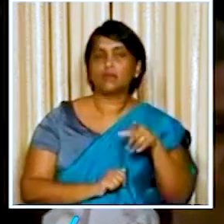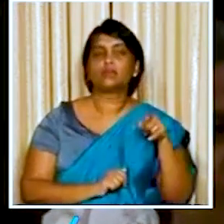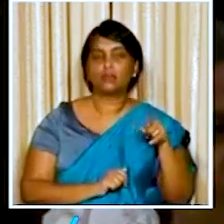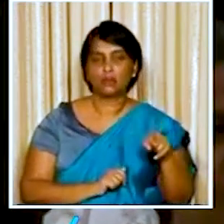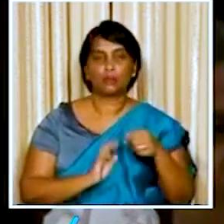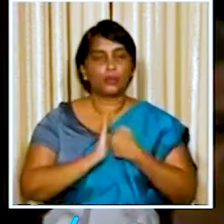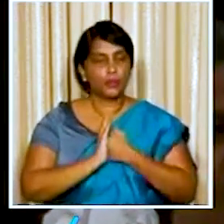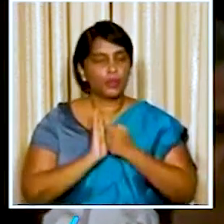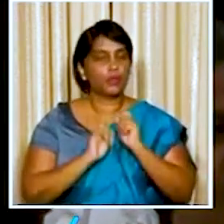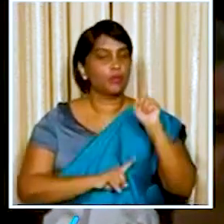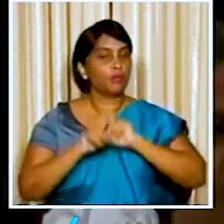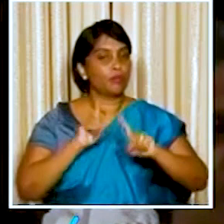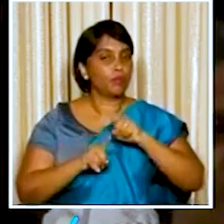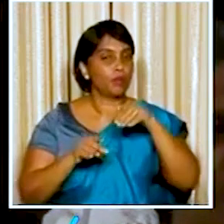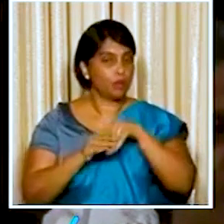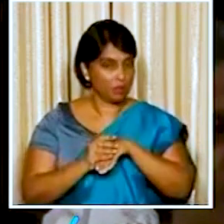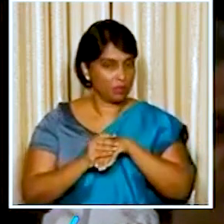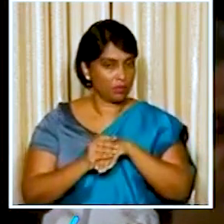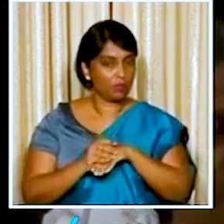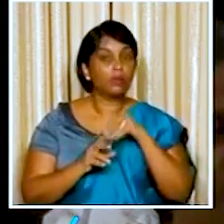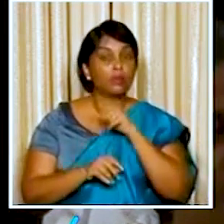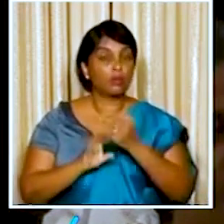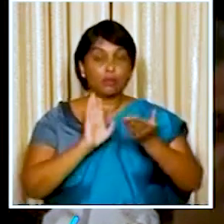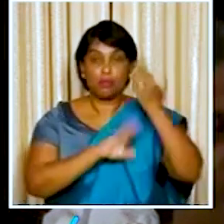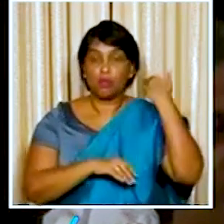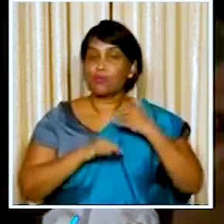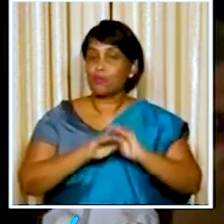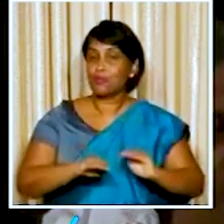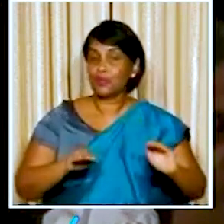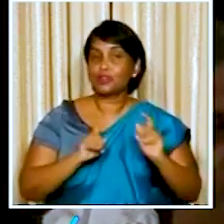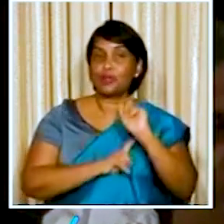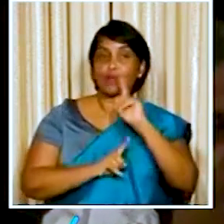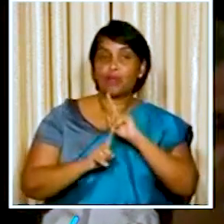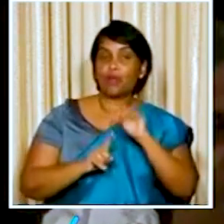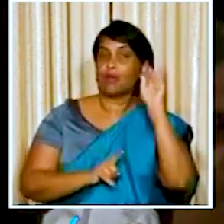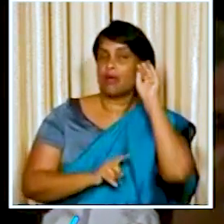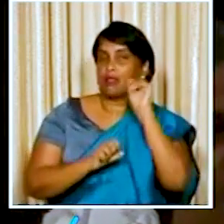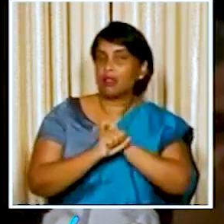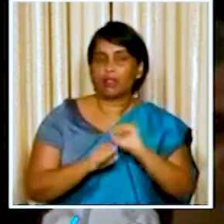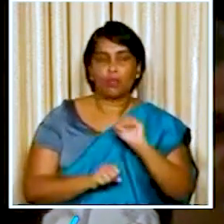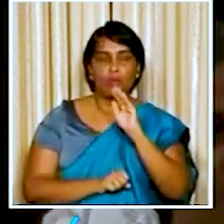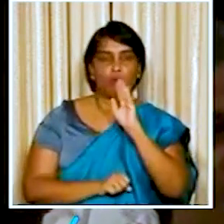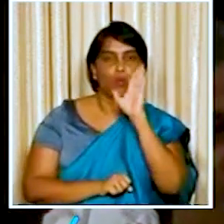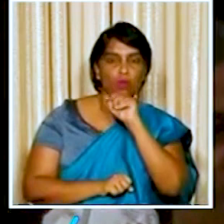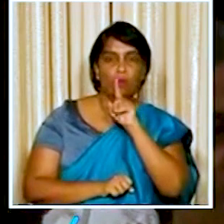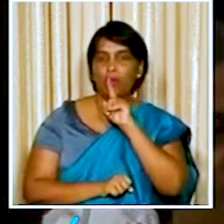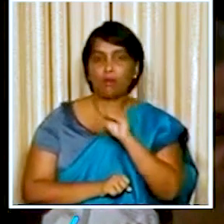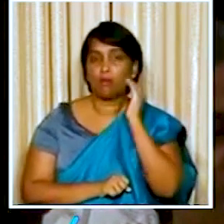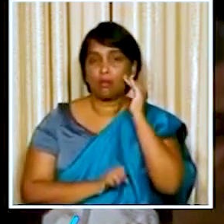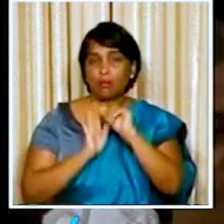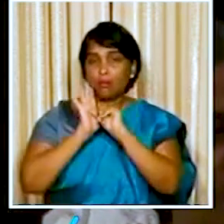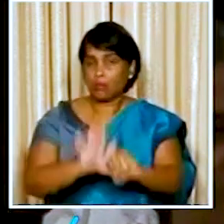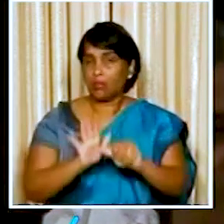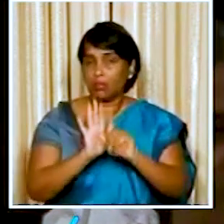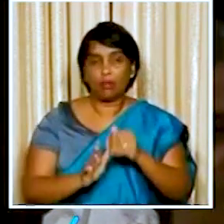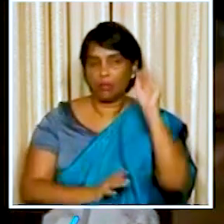මේ උත්තරීතර පාර්ලිමේන්තුව තියෙන්නේ ඒ කාලේ අපි පුංචි කාලේ මේ පාර්ලිමේන්තුව තුර අහලා නැහැ මේ වගේ කතා. කාන්තාවන්ට මේ වගේ